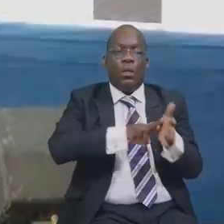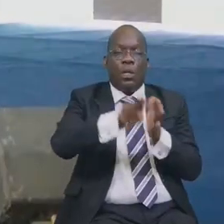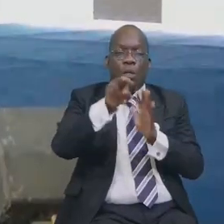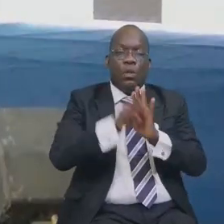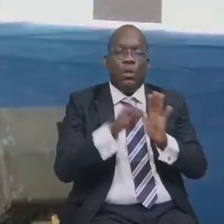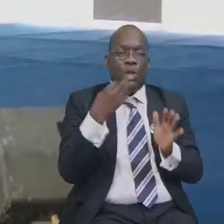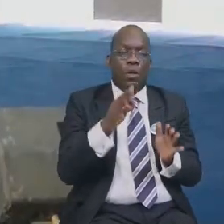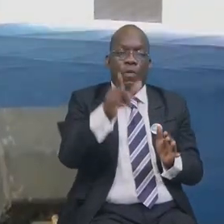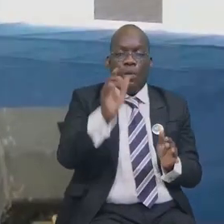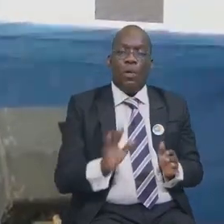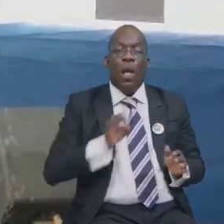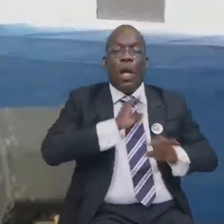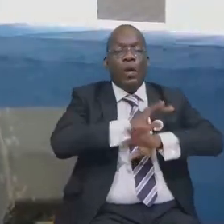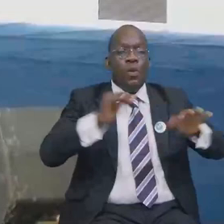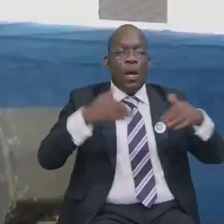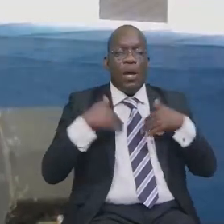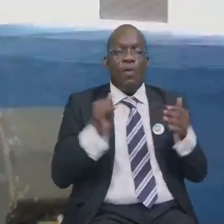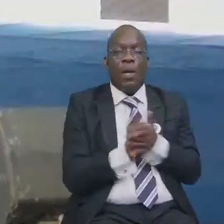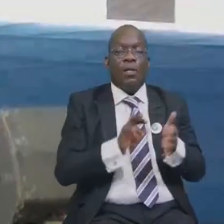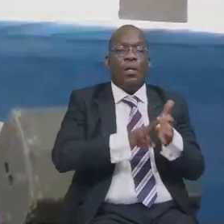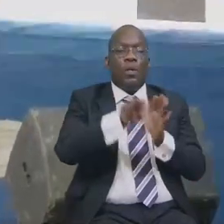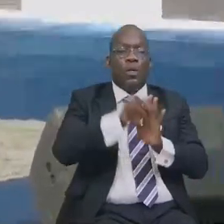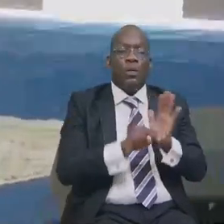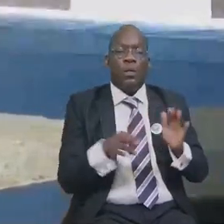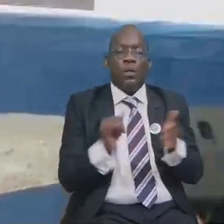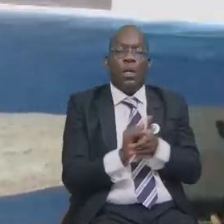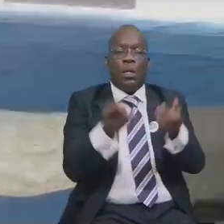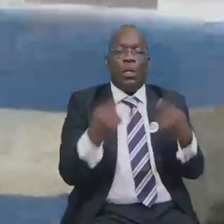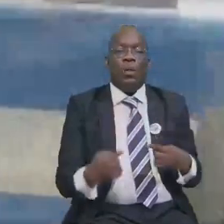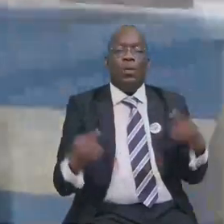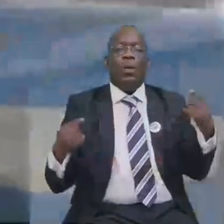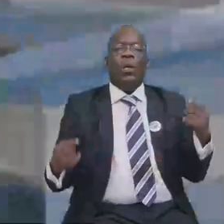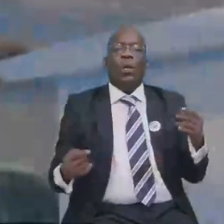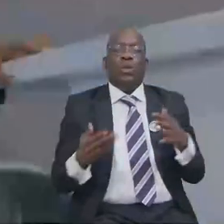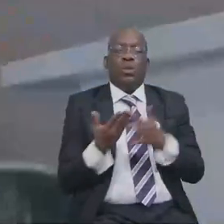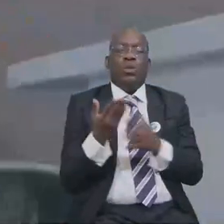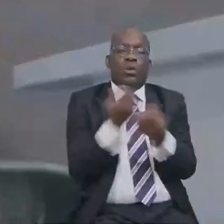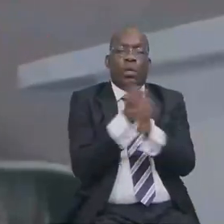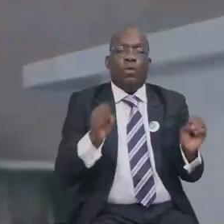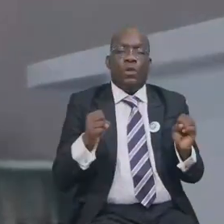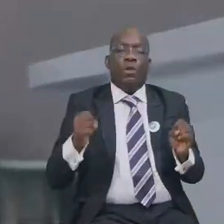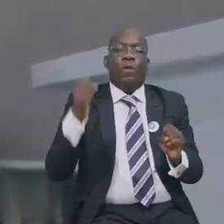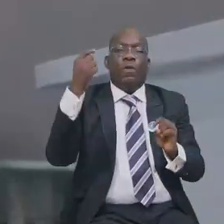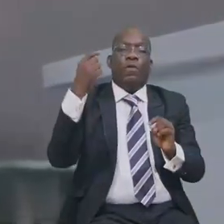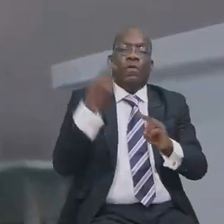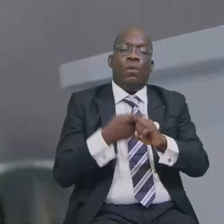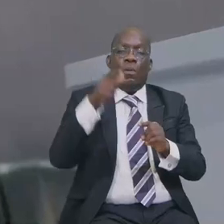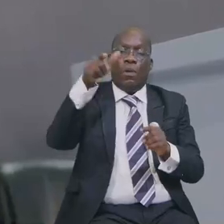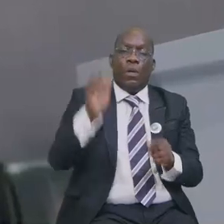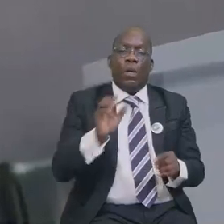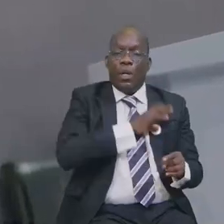justice qui vient à la rédemption par Christ, seulement la religieux. Mais quand j'étais né de